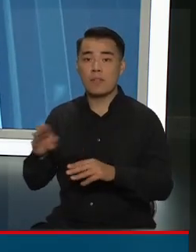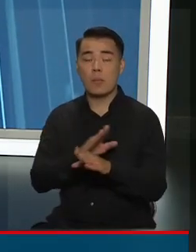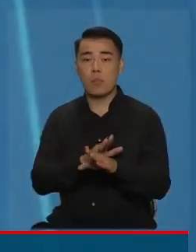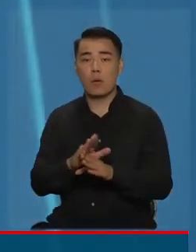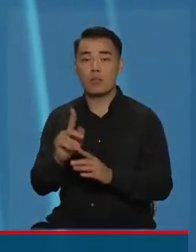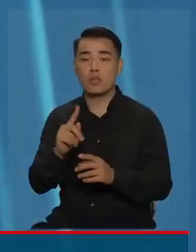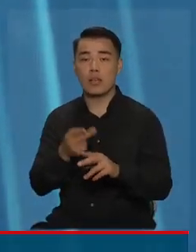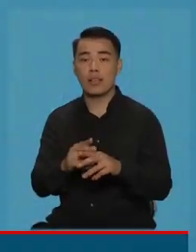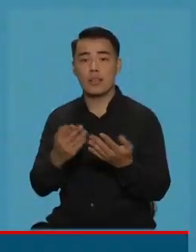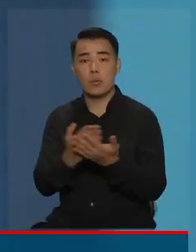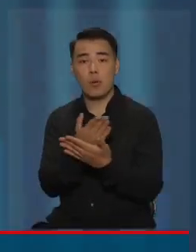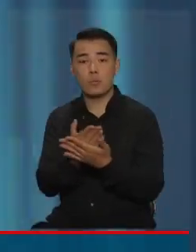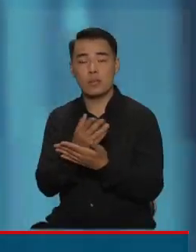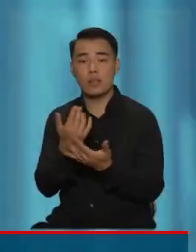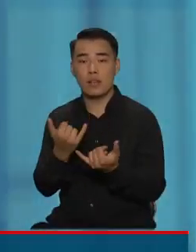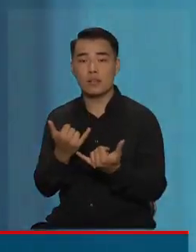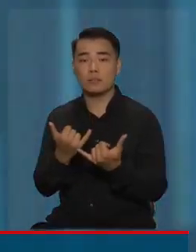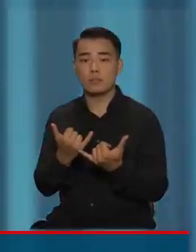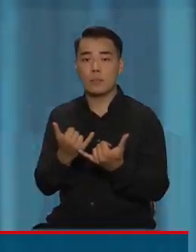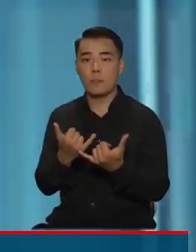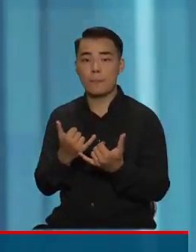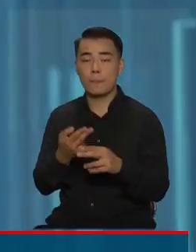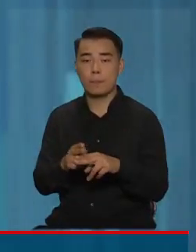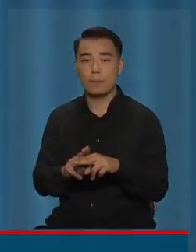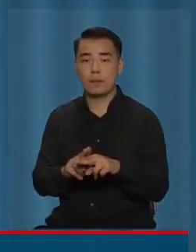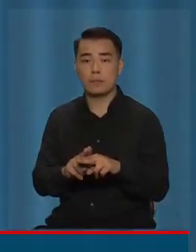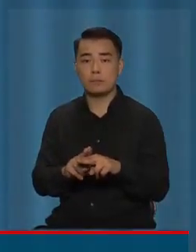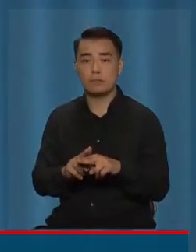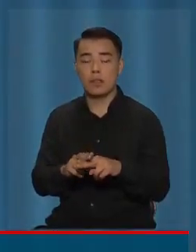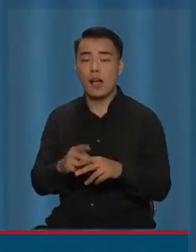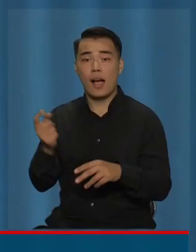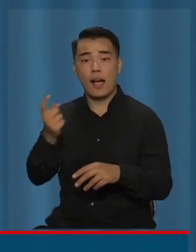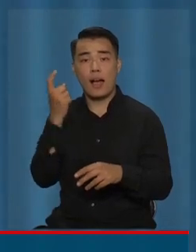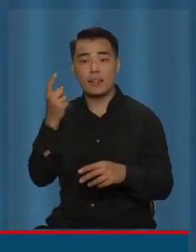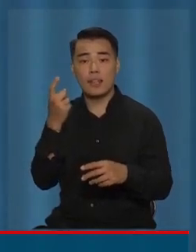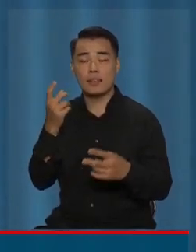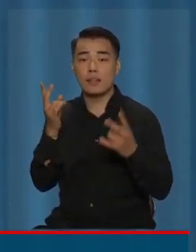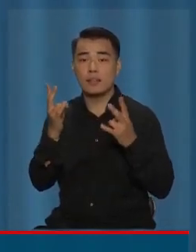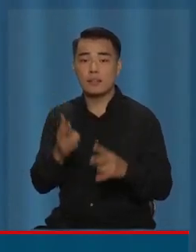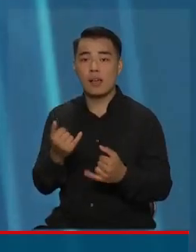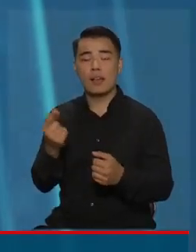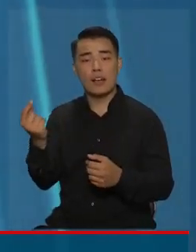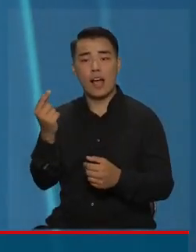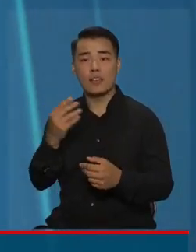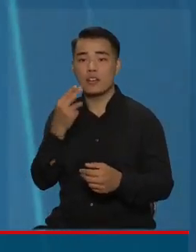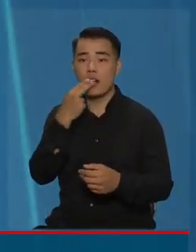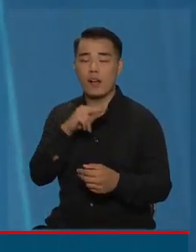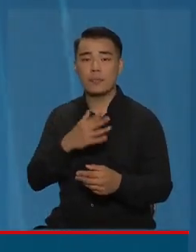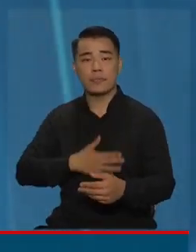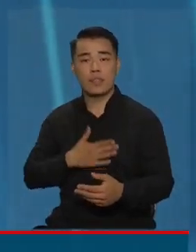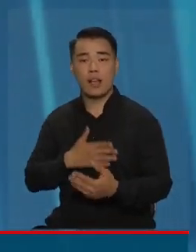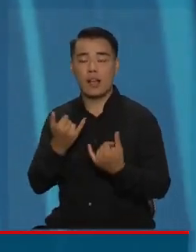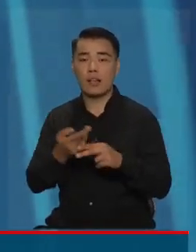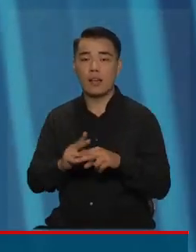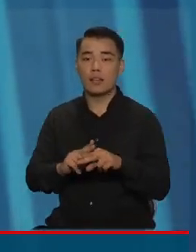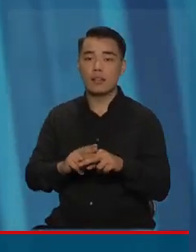бұқаралық ақпараттарда енді не осы шаруалардың зардап шегуі, бидайдың сапасы болмауы,